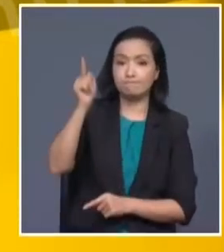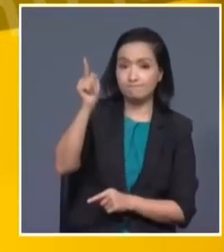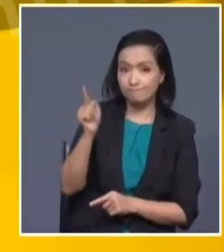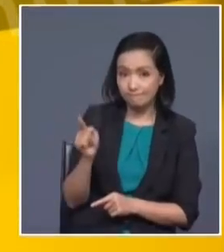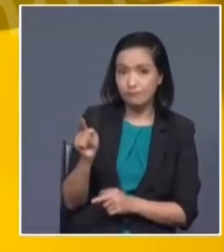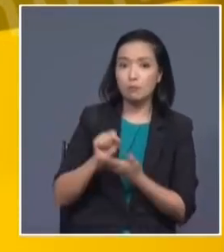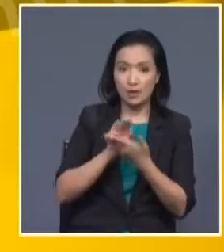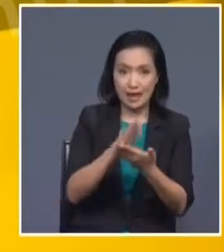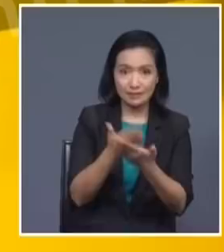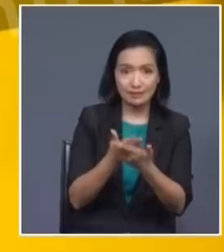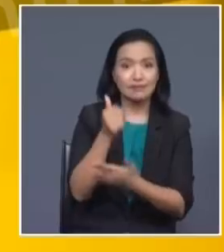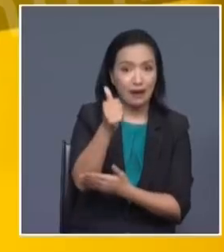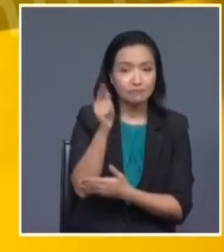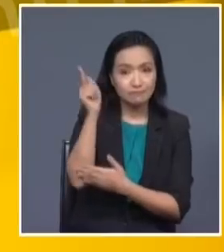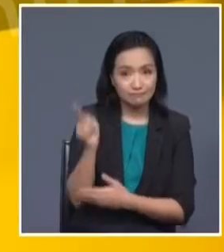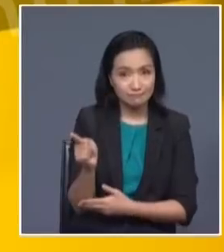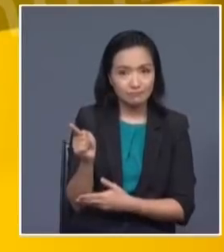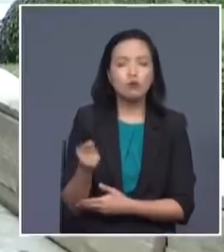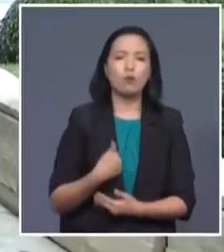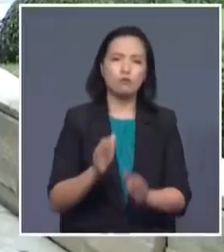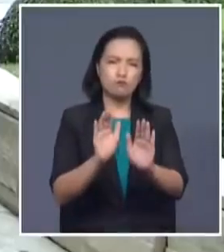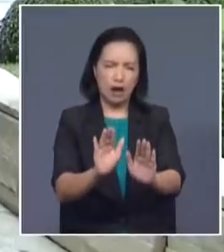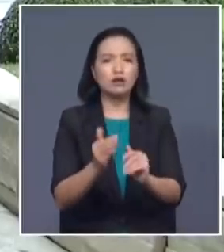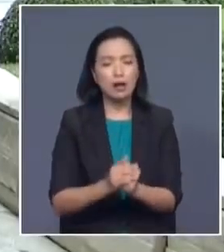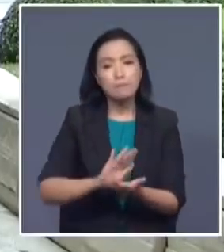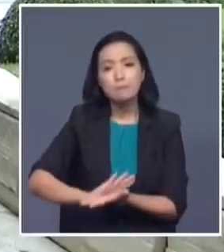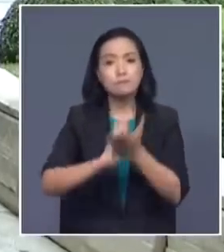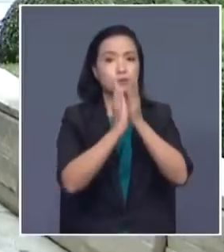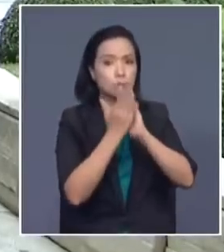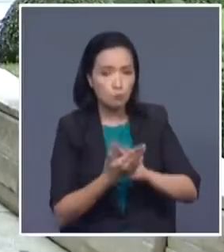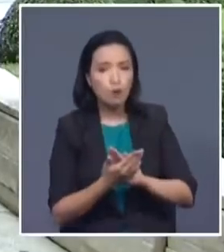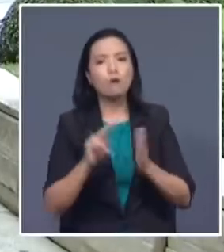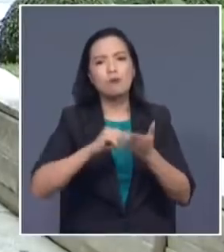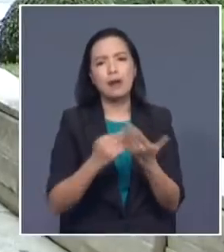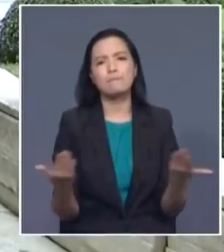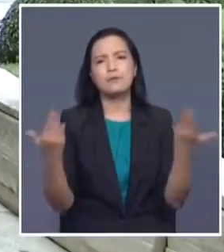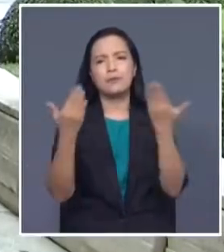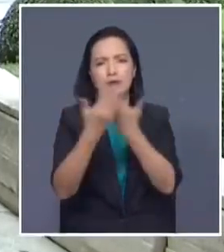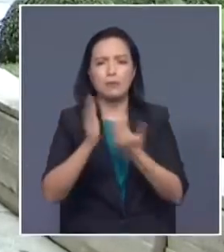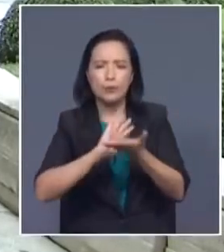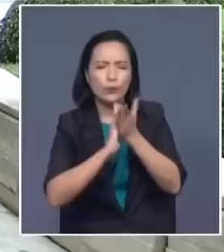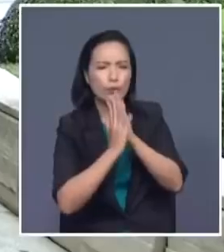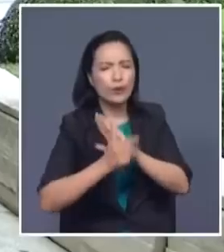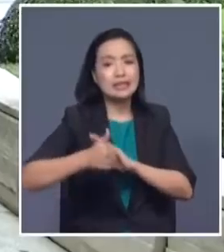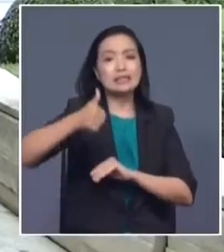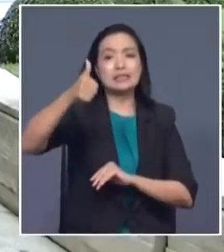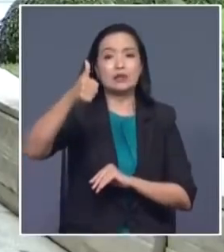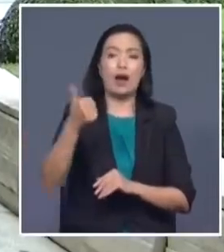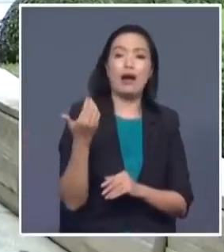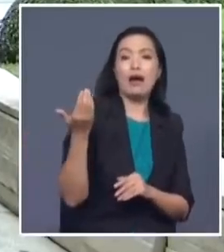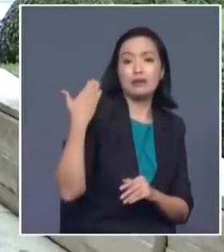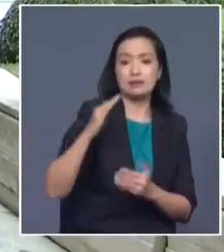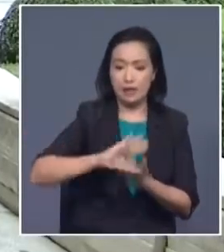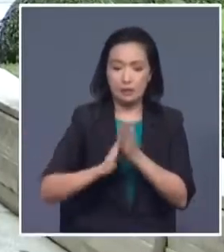ะครับสุดท้ายนี้ผมขอฝากไว้ว่าการปฏิรูปก็คือการเปลี่ยนแปลงไปสู่สิ่งที่ดีกว่าแต่การเปลี่ยนแปลงเหล่านั้นจ